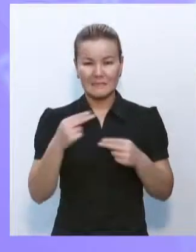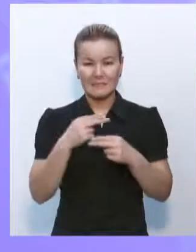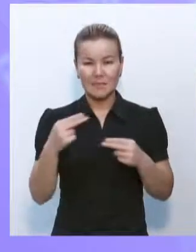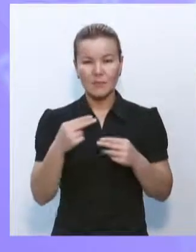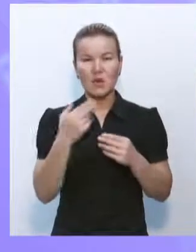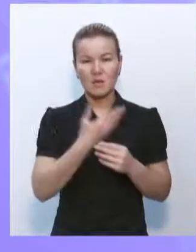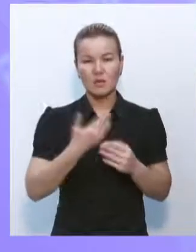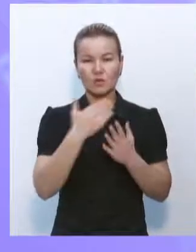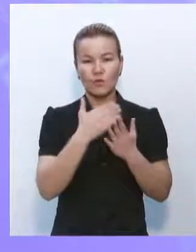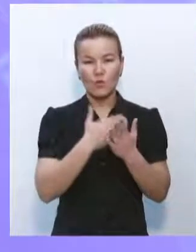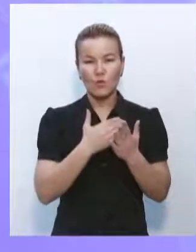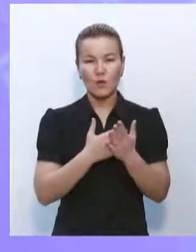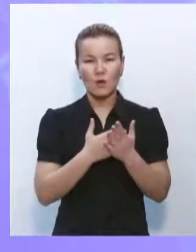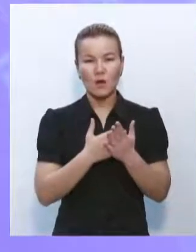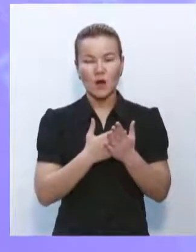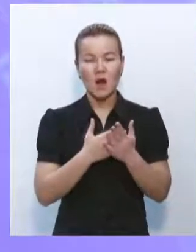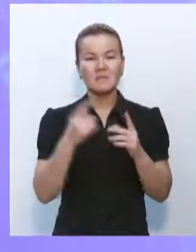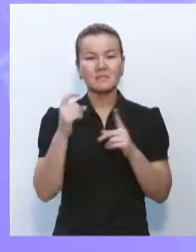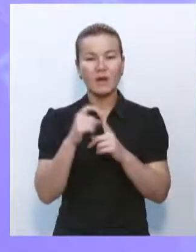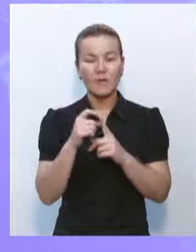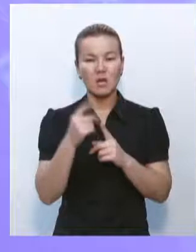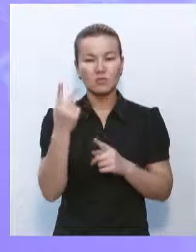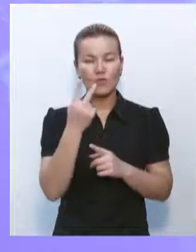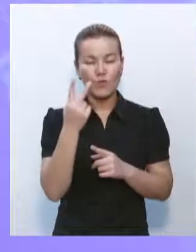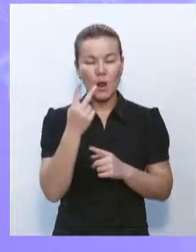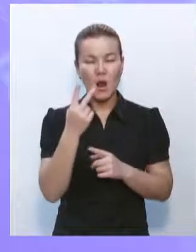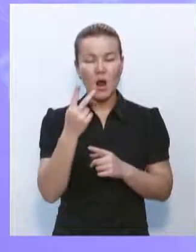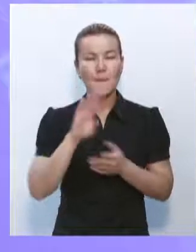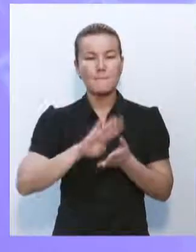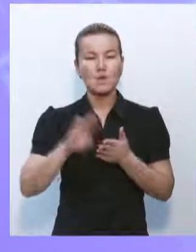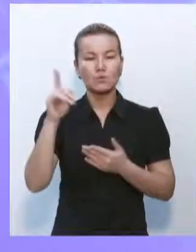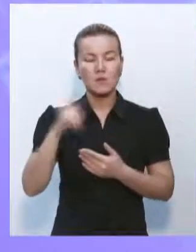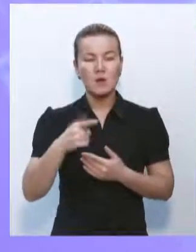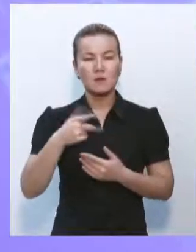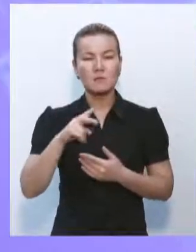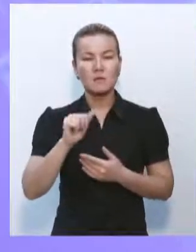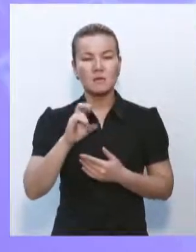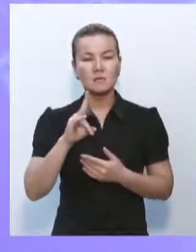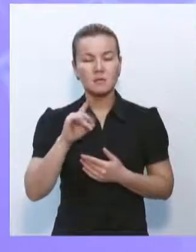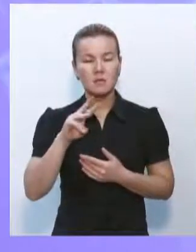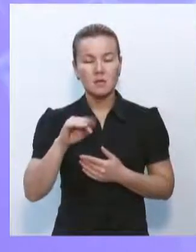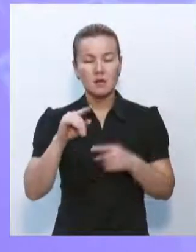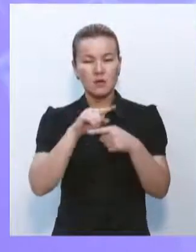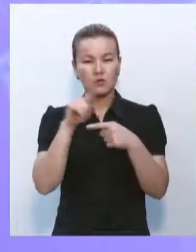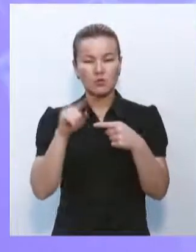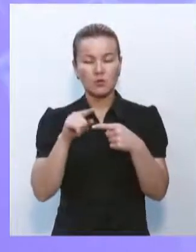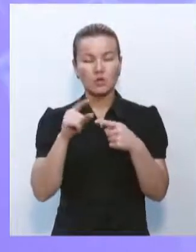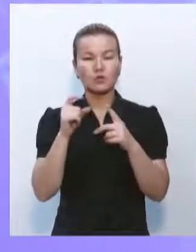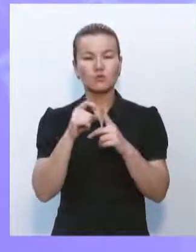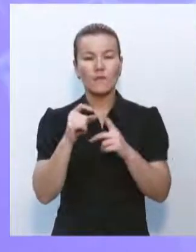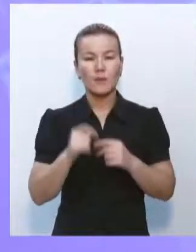Тема нашего урока – слова с двумя безударными гласными в корне